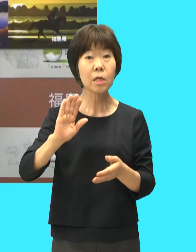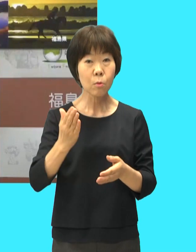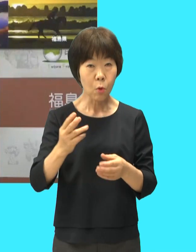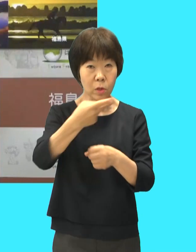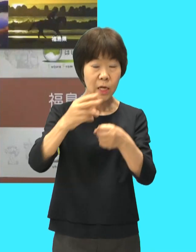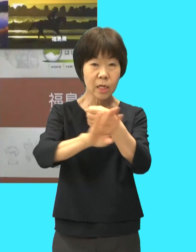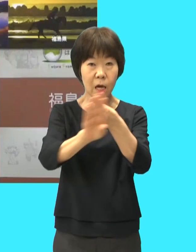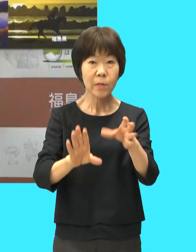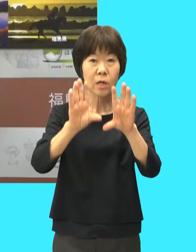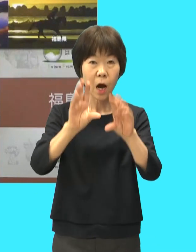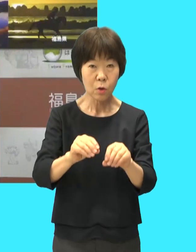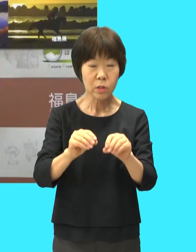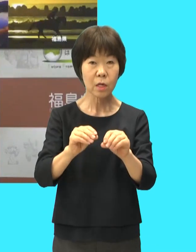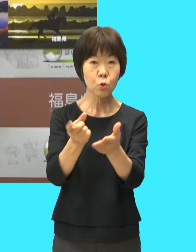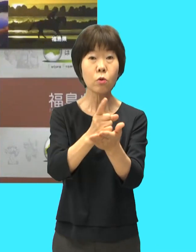まずが入る人